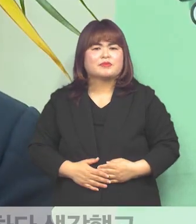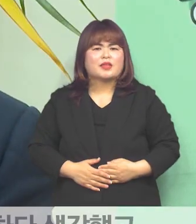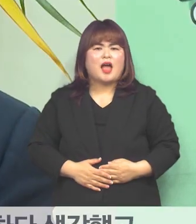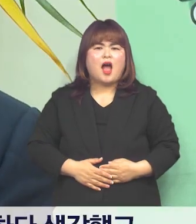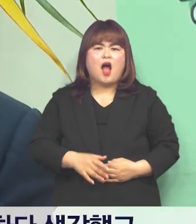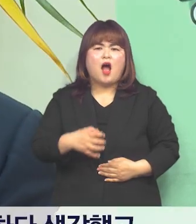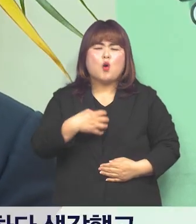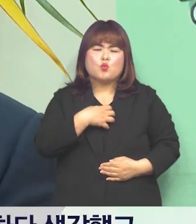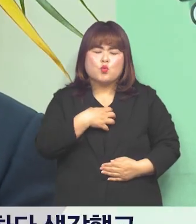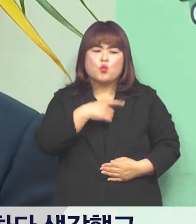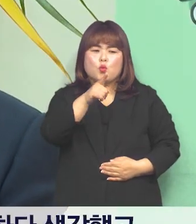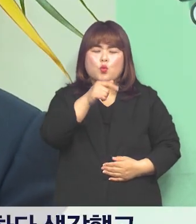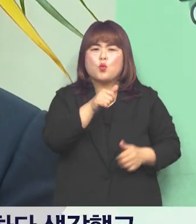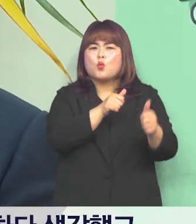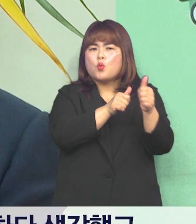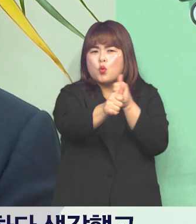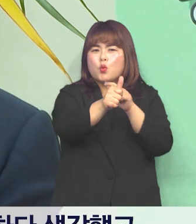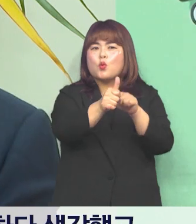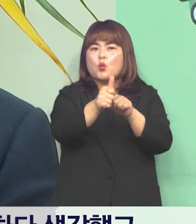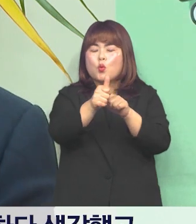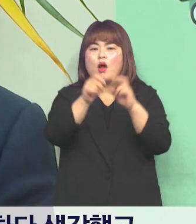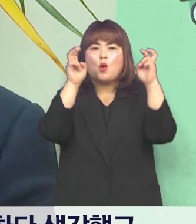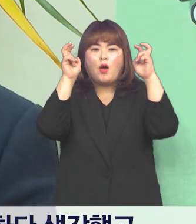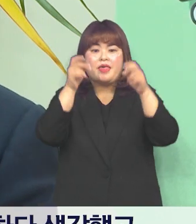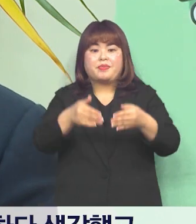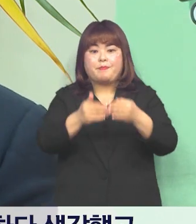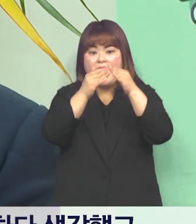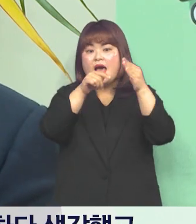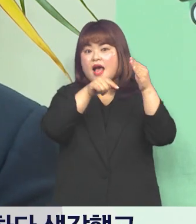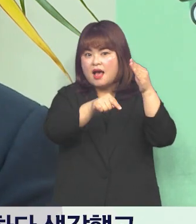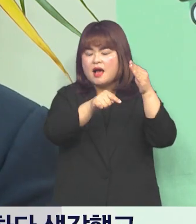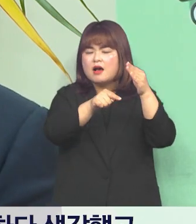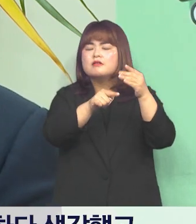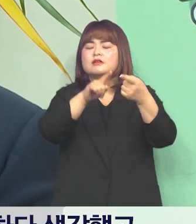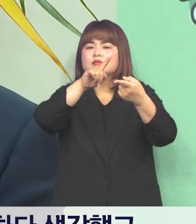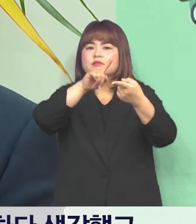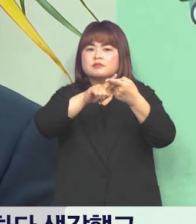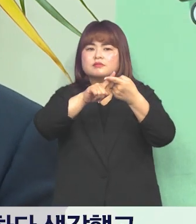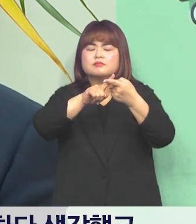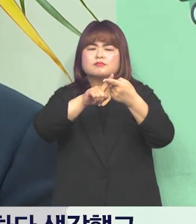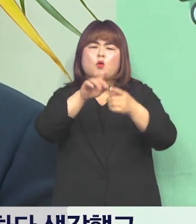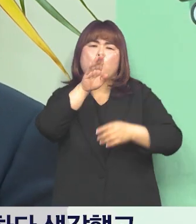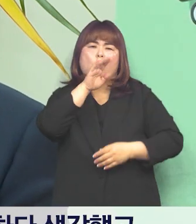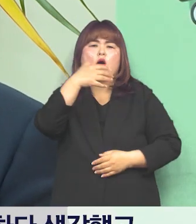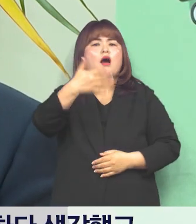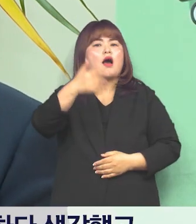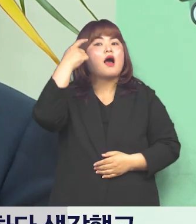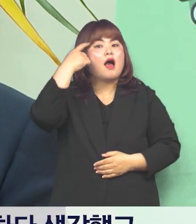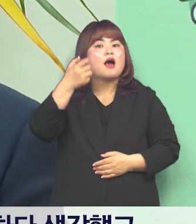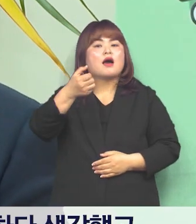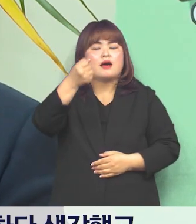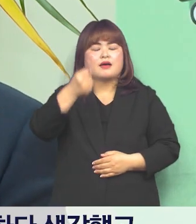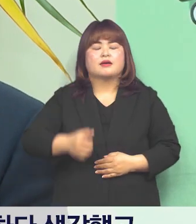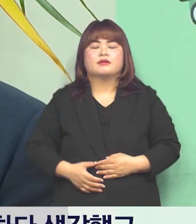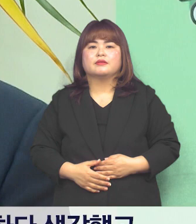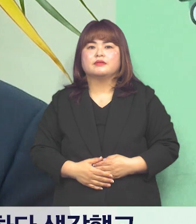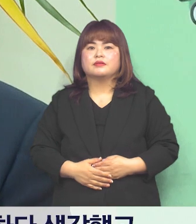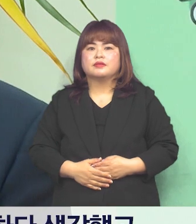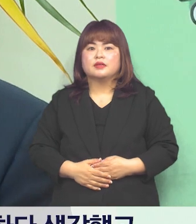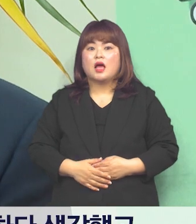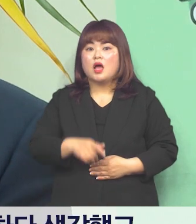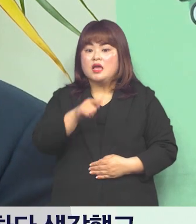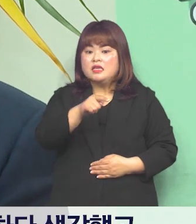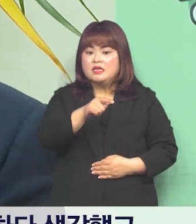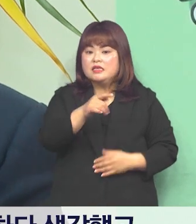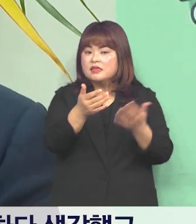리스크를 해소하면서 기업을 만드는 분들에 대해서는 사실은 정말 참 대단하다 이런 생각을